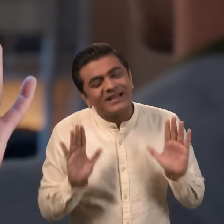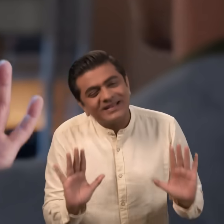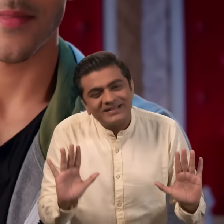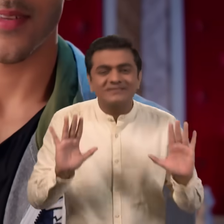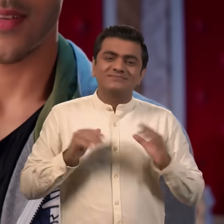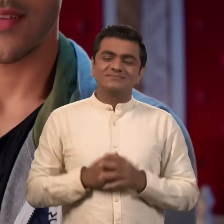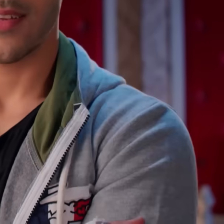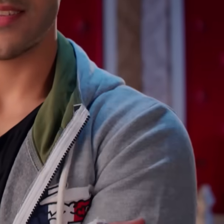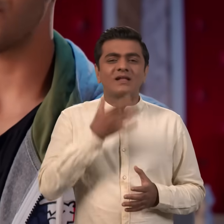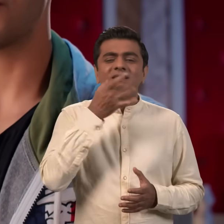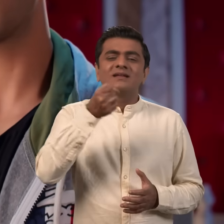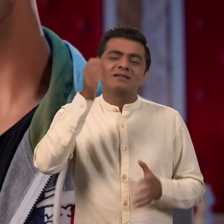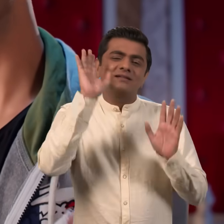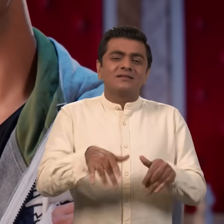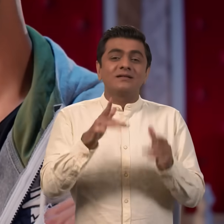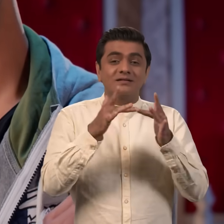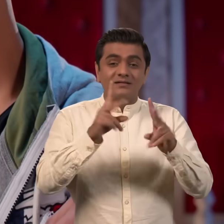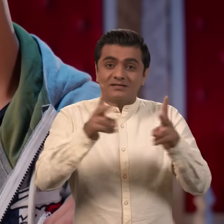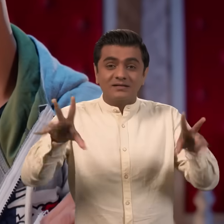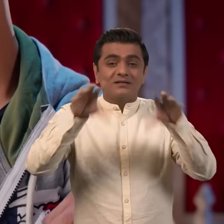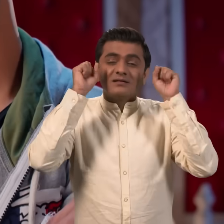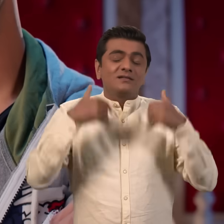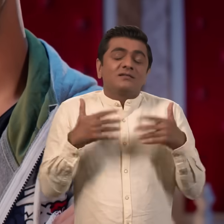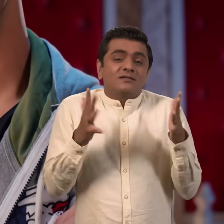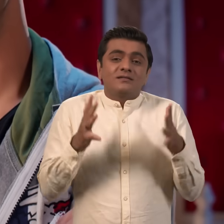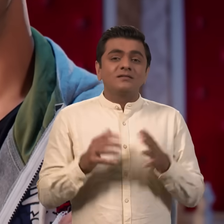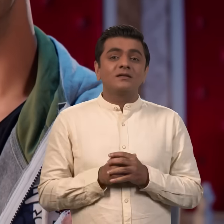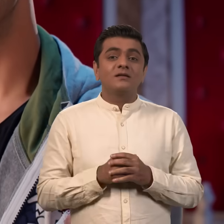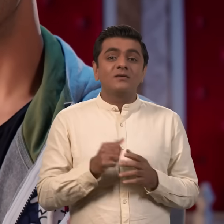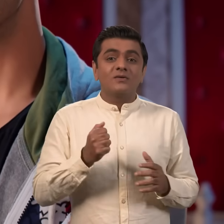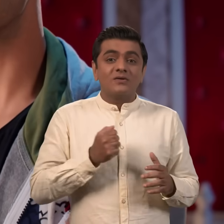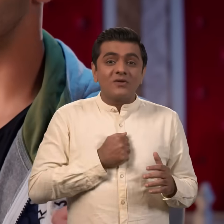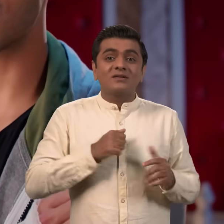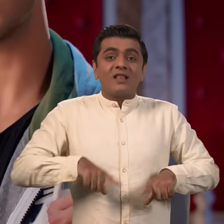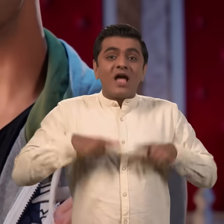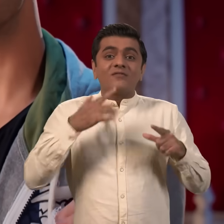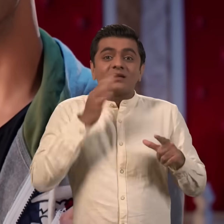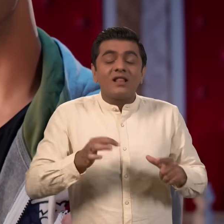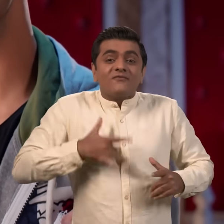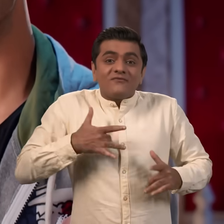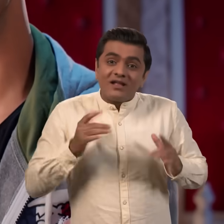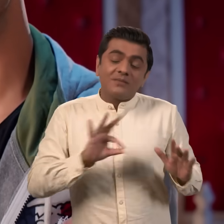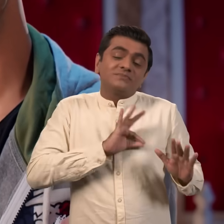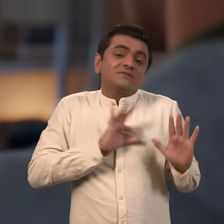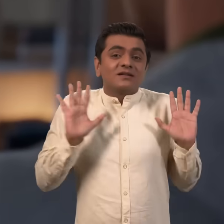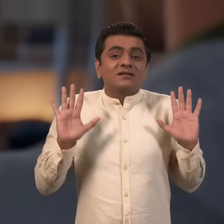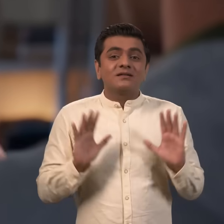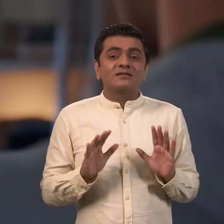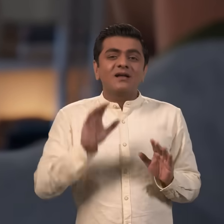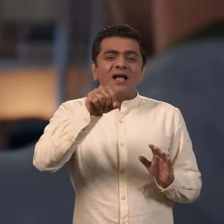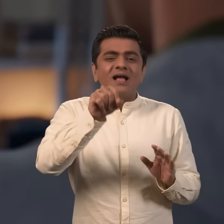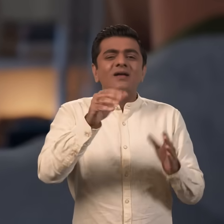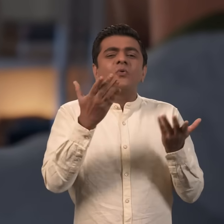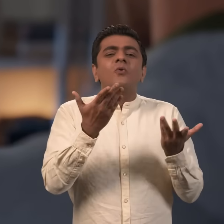नाम कर। दादू, मुझे तो नहीं समझ आता ये सोशल मीडिया। मुझे तो रियल लाइफ वाली फीलिंग पसंद है। अरे